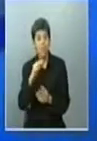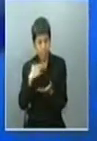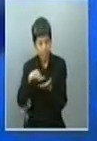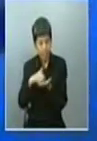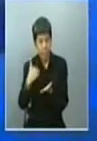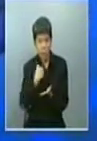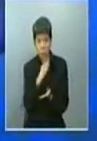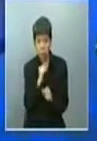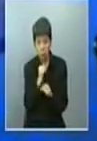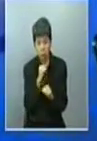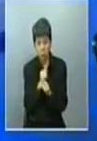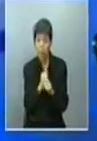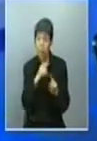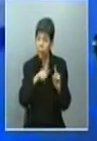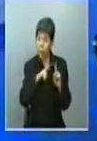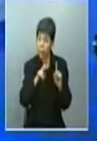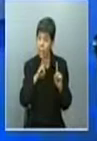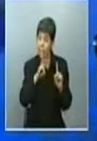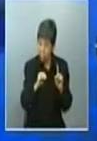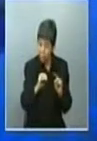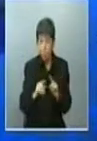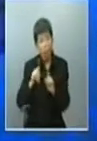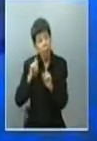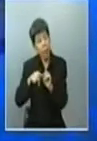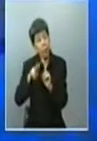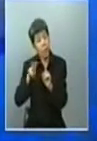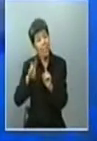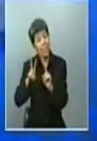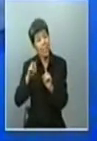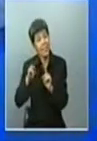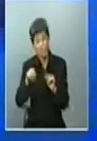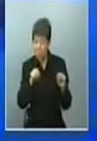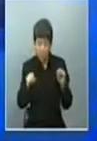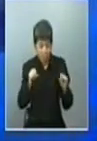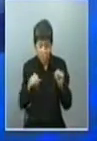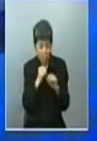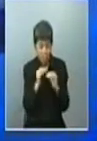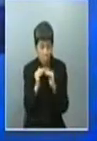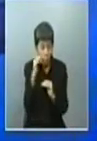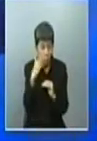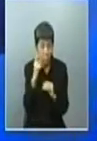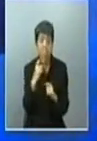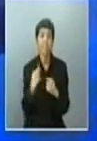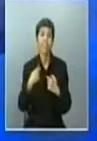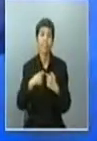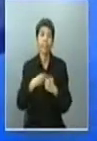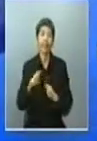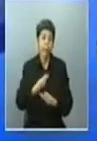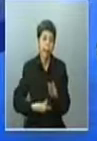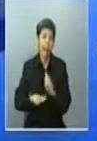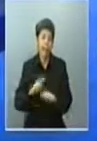ากว่าแนวต้านที่ระดับ1270และ1277ไม่สามารถผ่านไปได้อาจจะต้องทยอยขายรถ